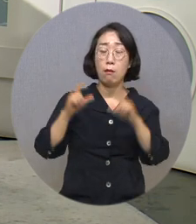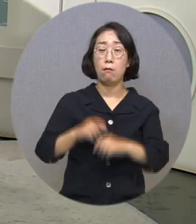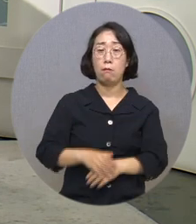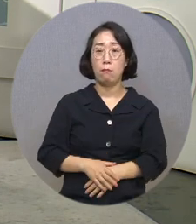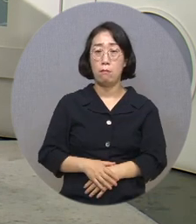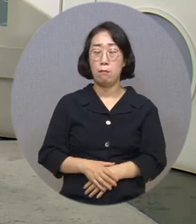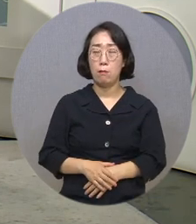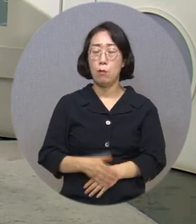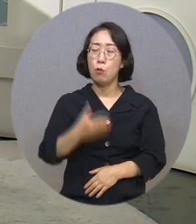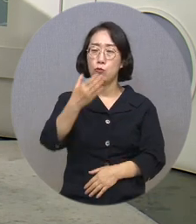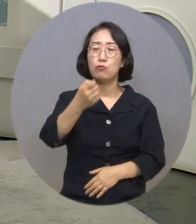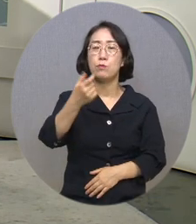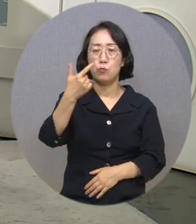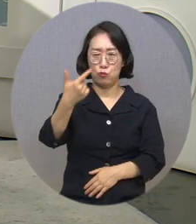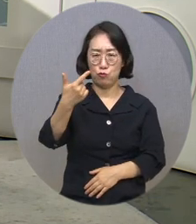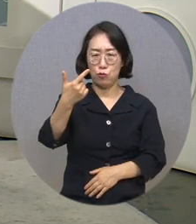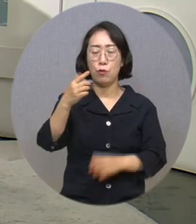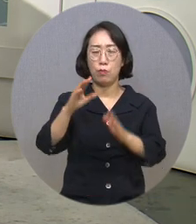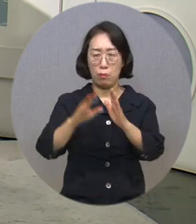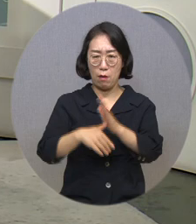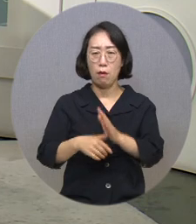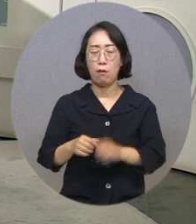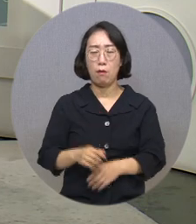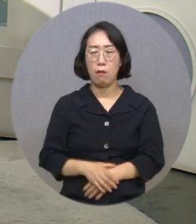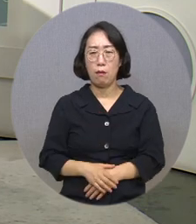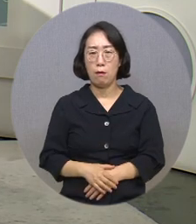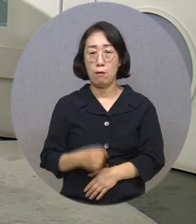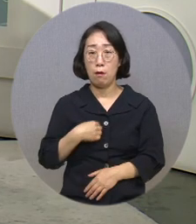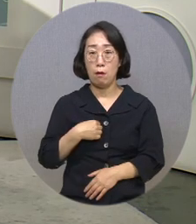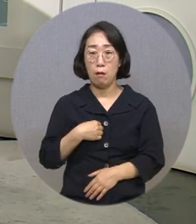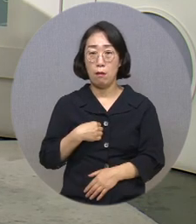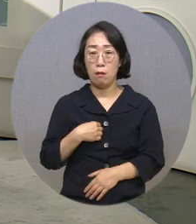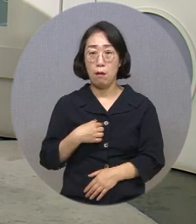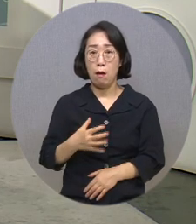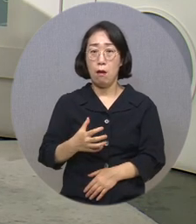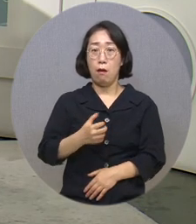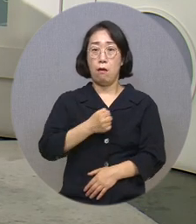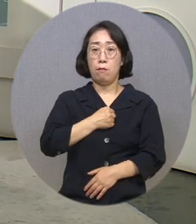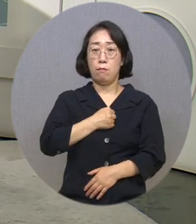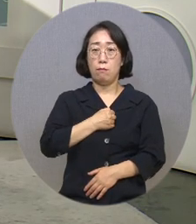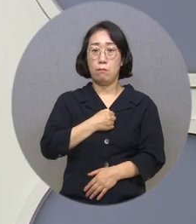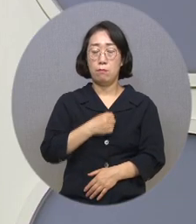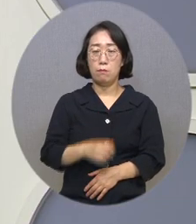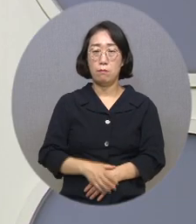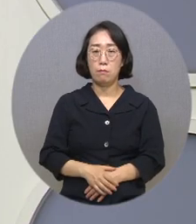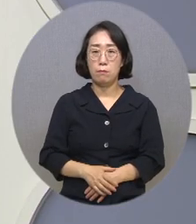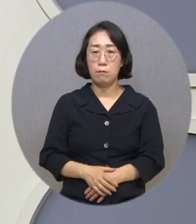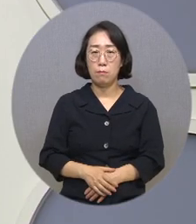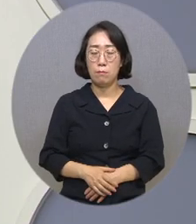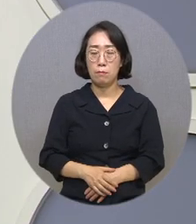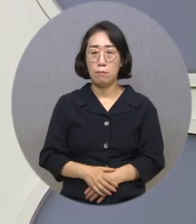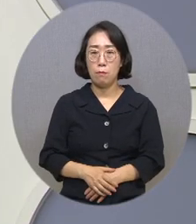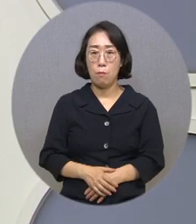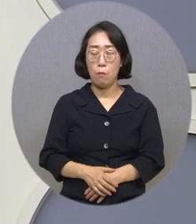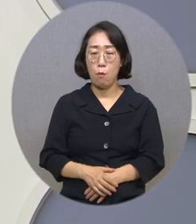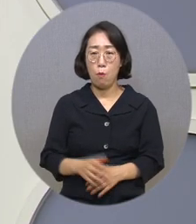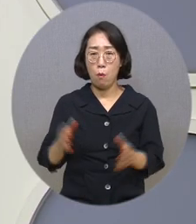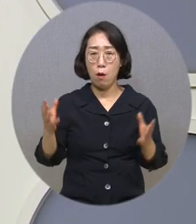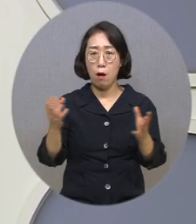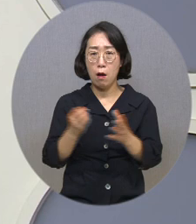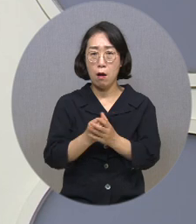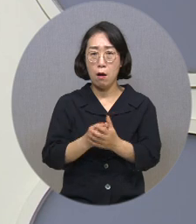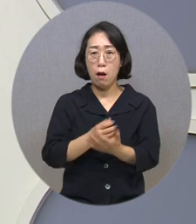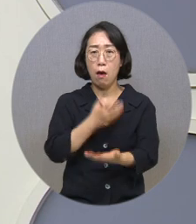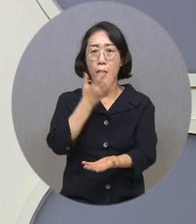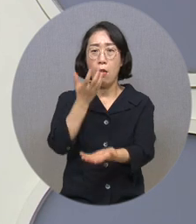이제 96년도 일이었습니다. 저한테는 뭐 정말 청천달벼락 같은